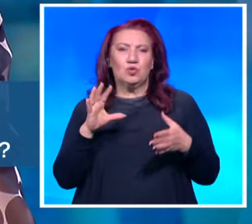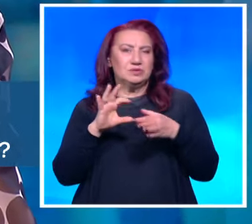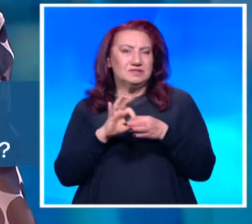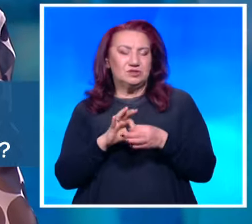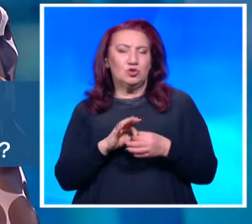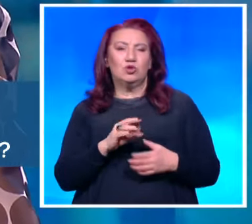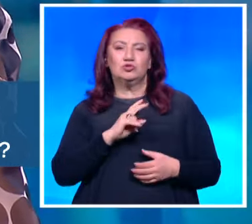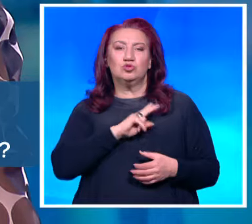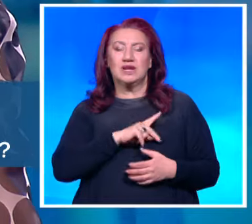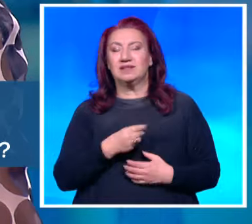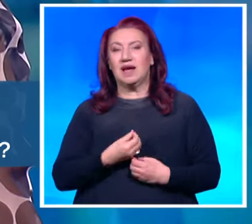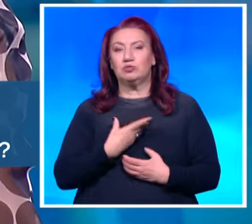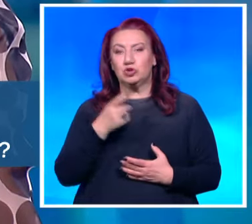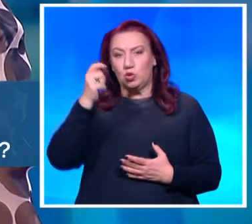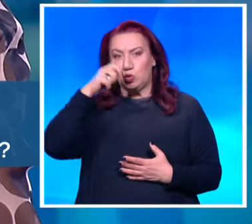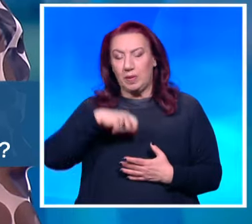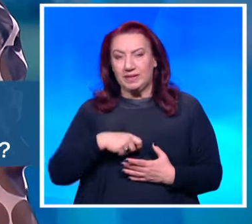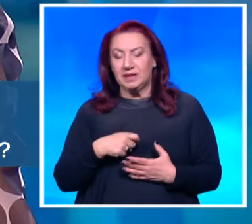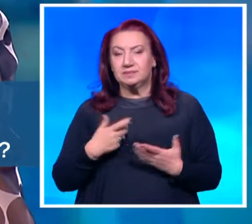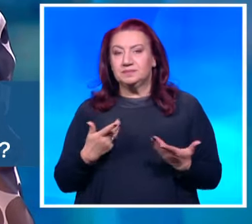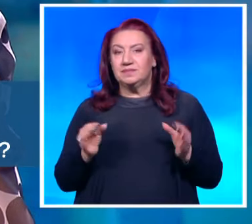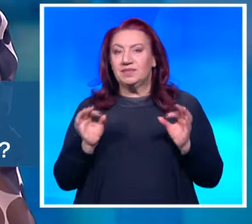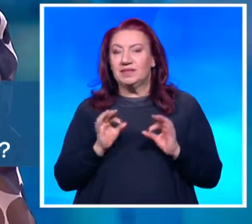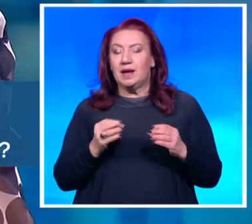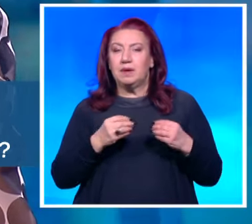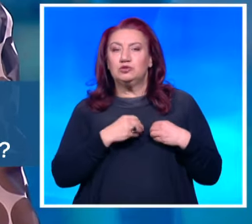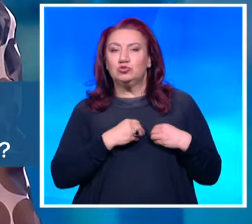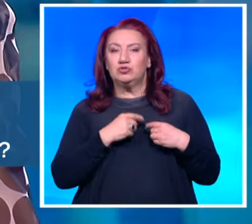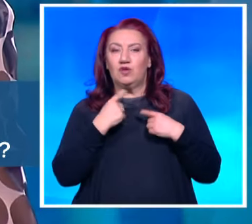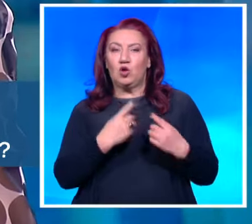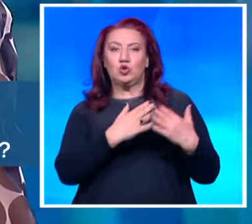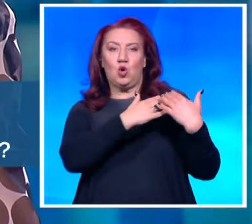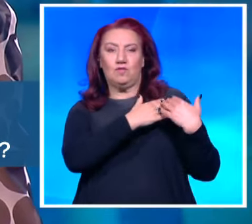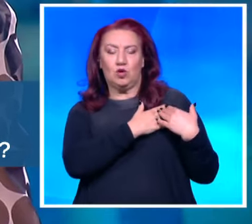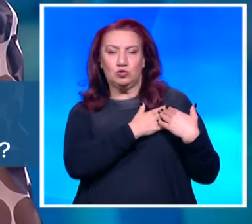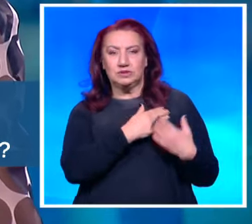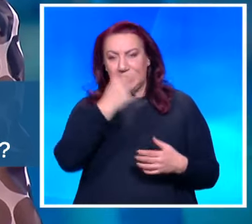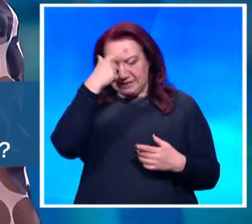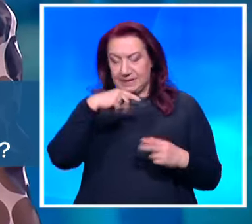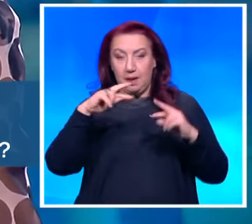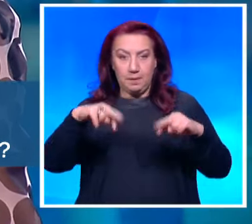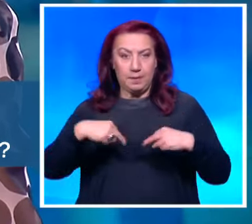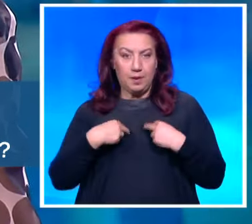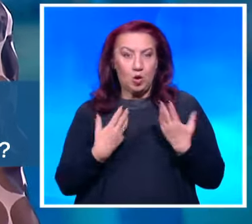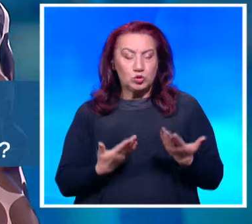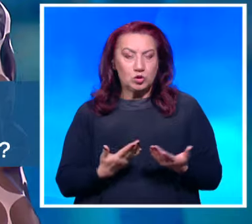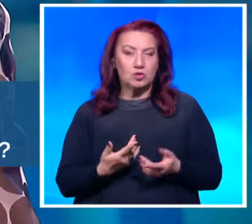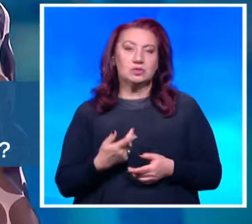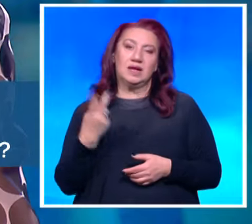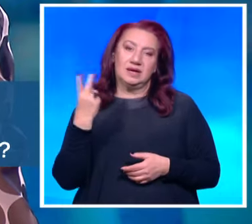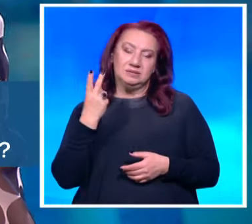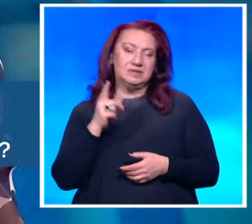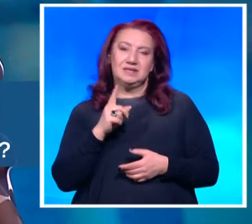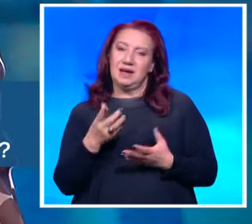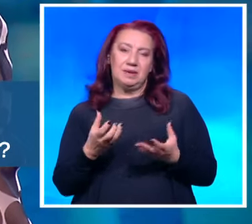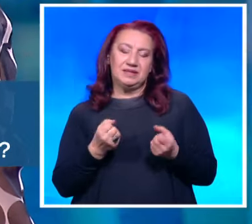Когато нямаш чувство за отговорност или самоконтрол, естествено, че няма да взимаш правилните отговорни решения.